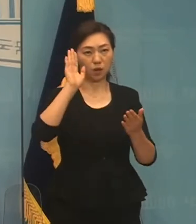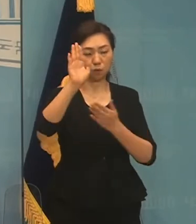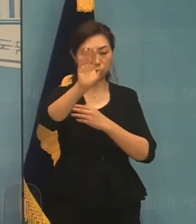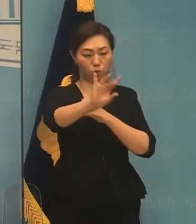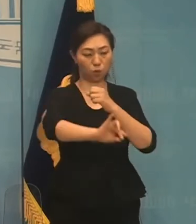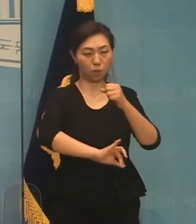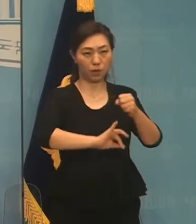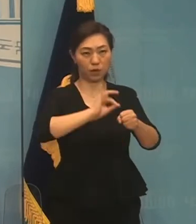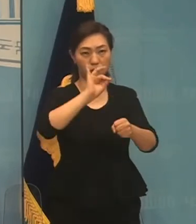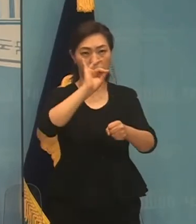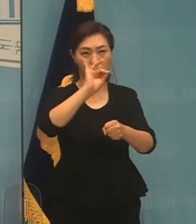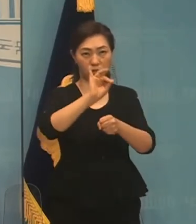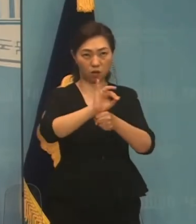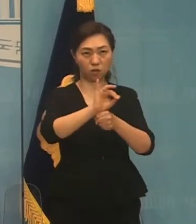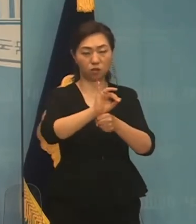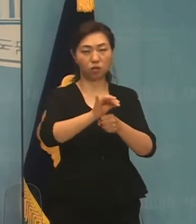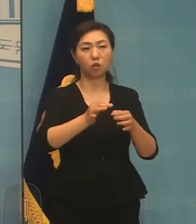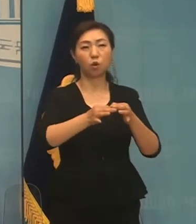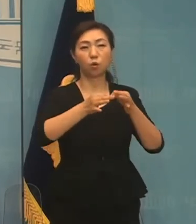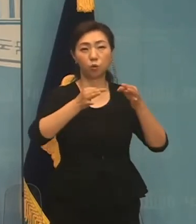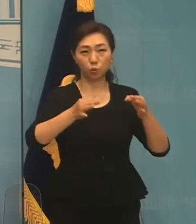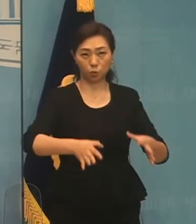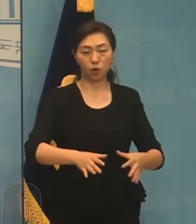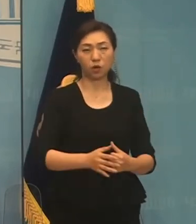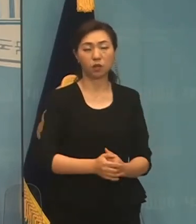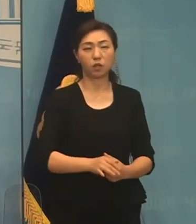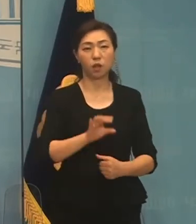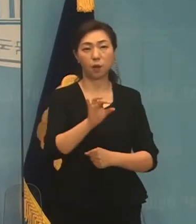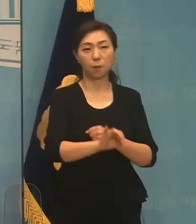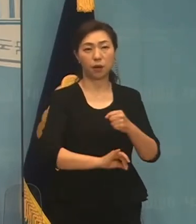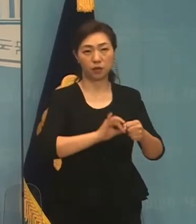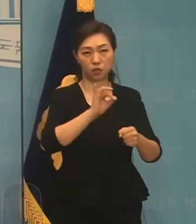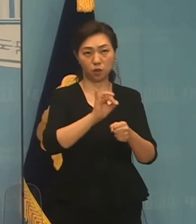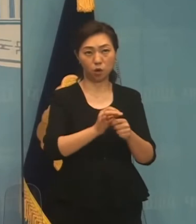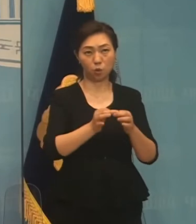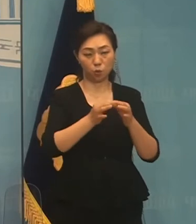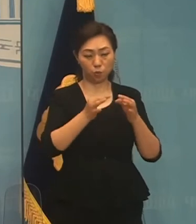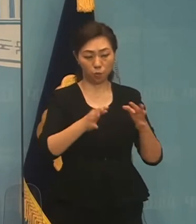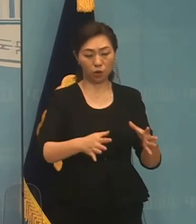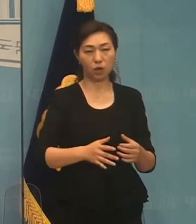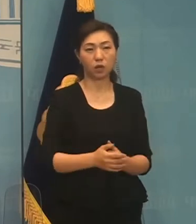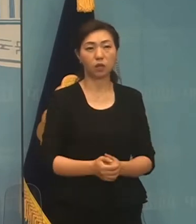100년 동안, 앞으로 1세기 동안